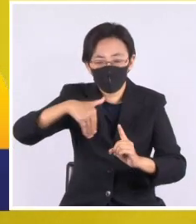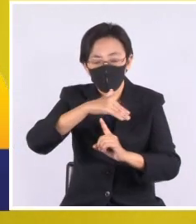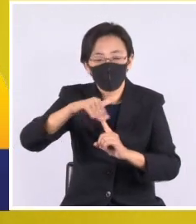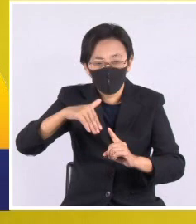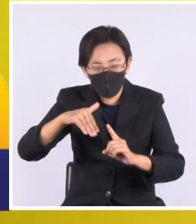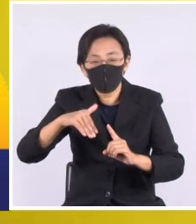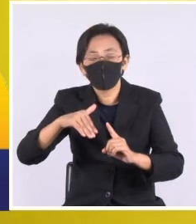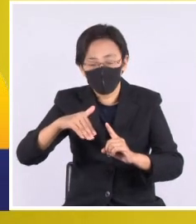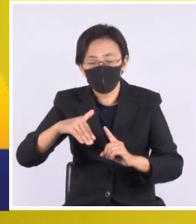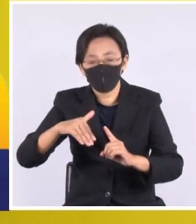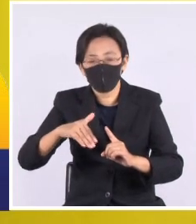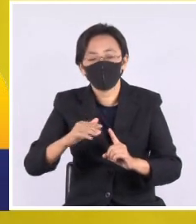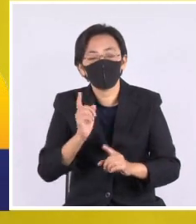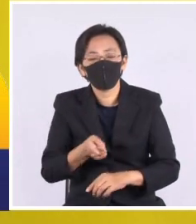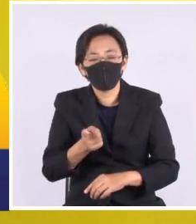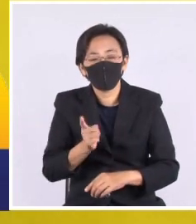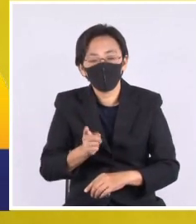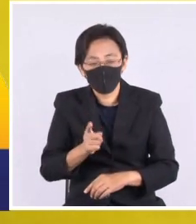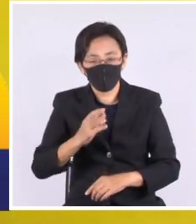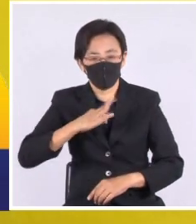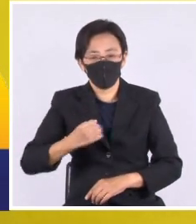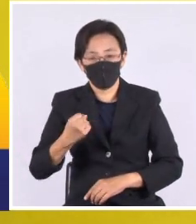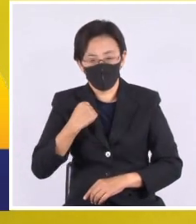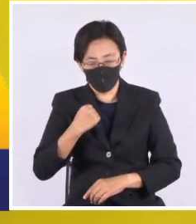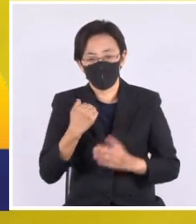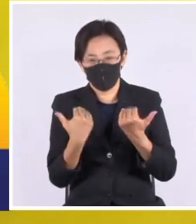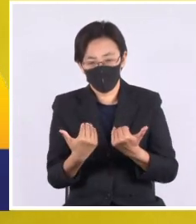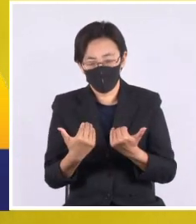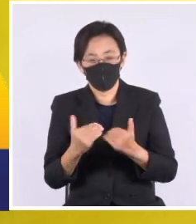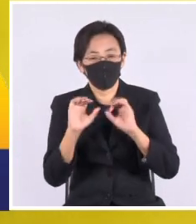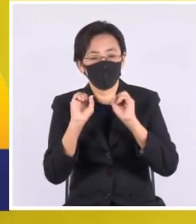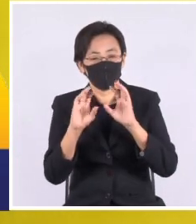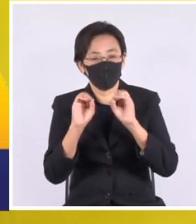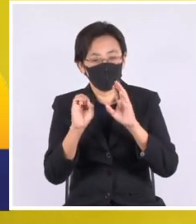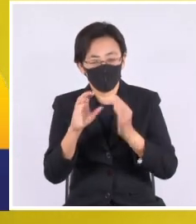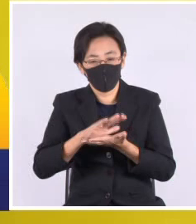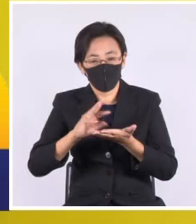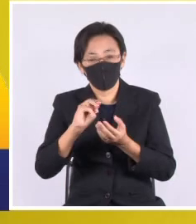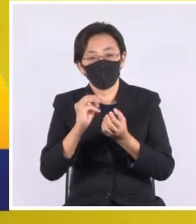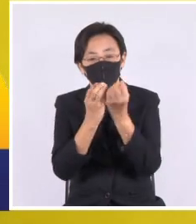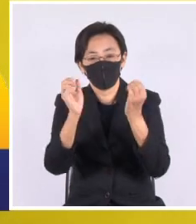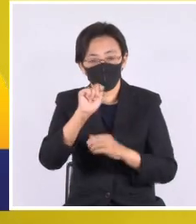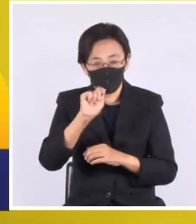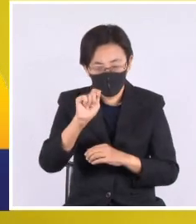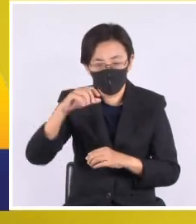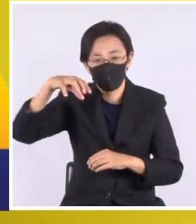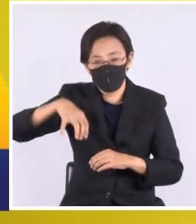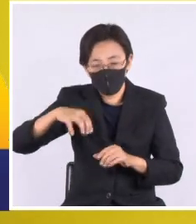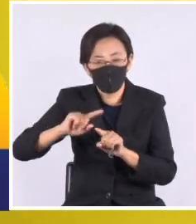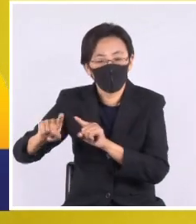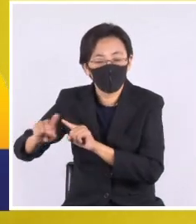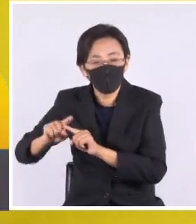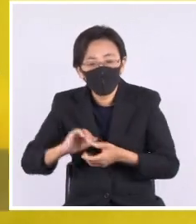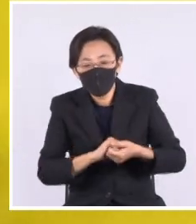ใจว่านะครับมั่นใจว่าแล้วก็หวังว่าการดำเนินการครั้งนี้ของท่านอาจารย์เป็นยาและองค์กรนะครับก็จะช่วยปลุกปลุก